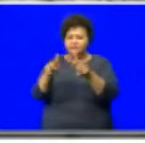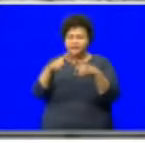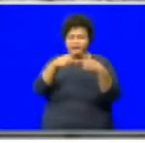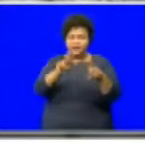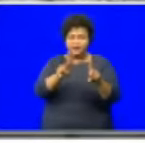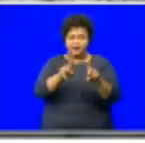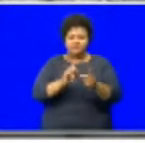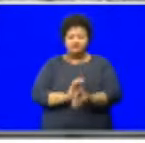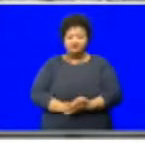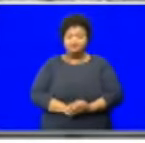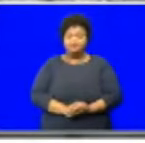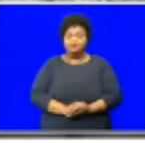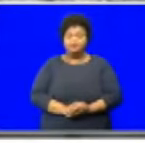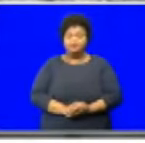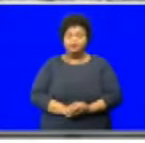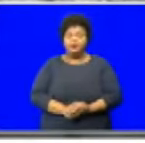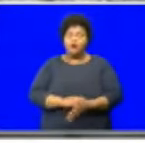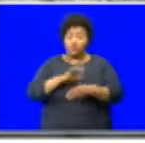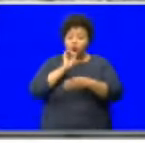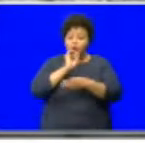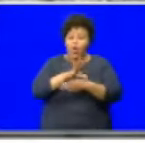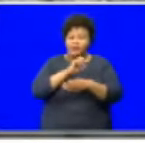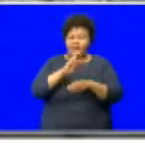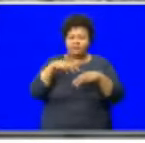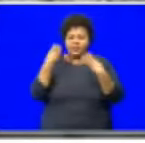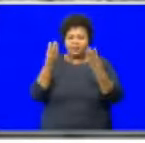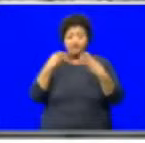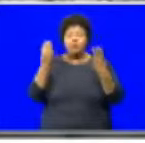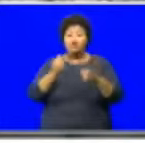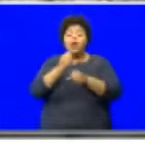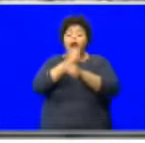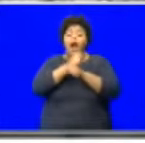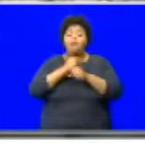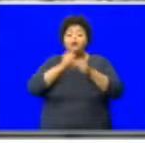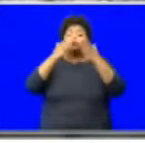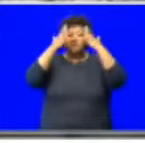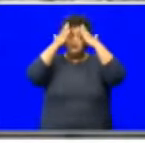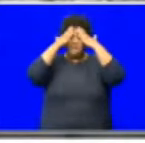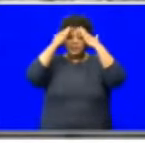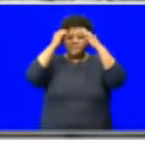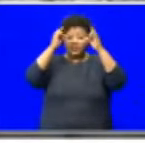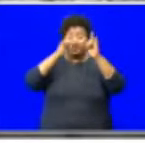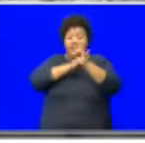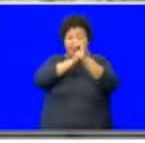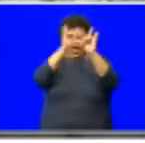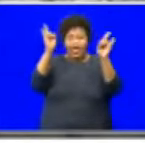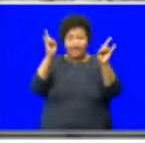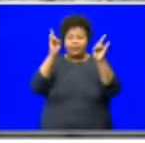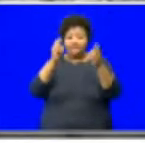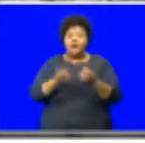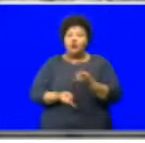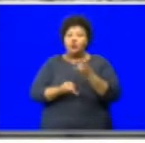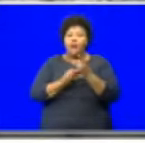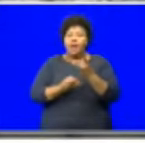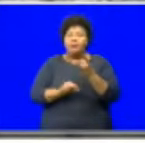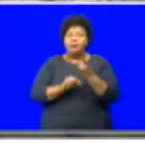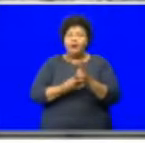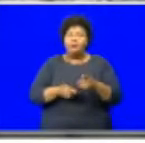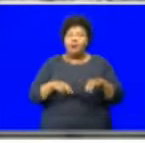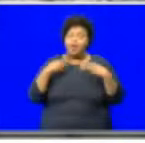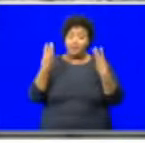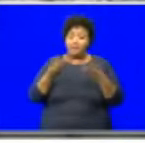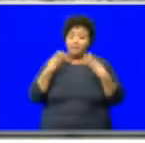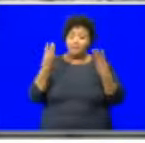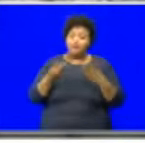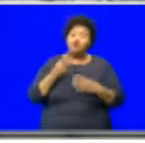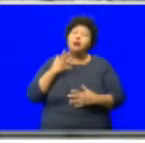kutoniketa teluleko ngetengcondo noma kumsita umuntu loyo lone depression